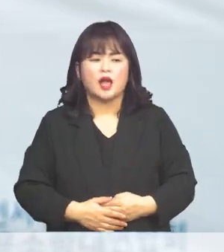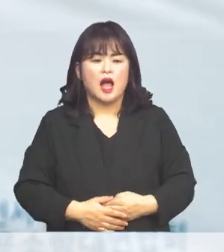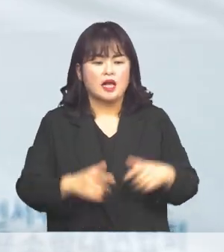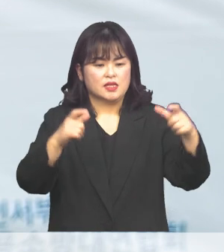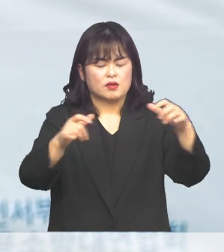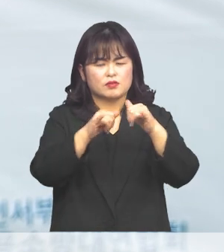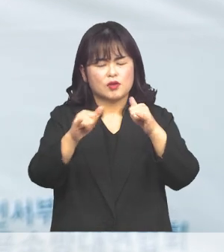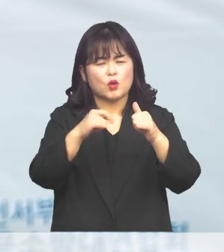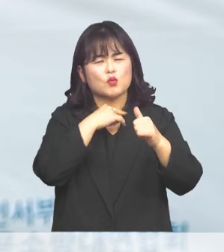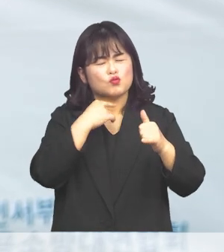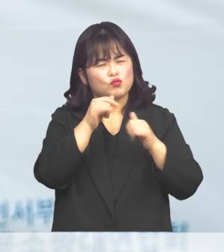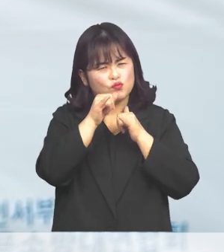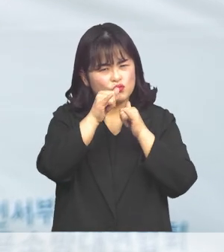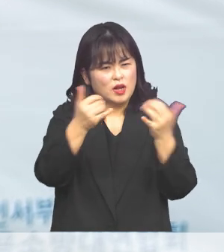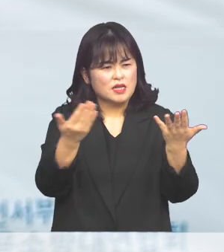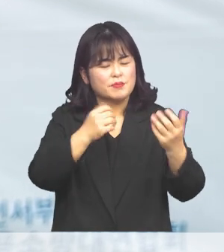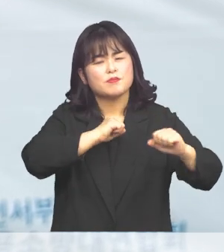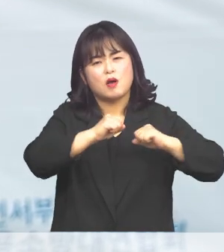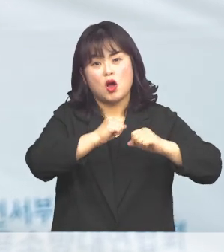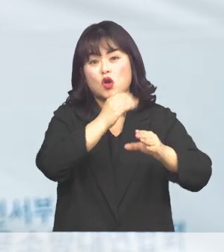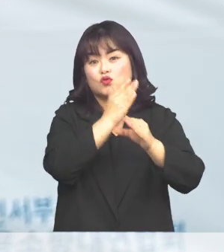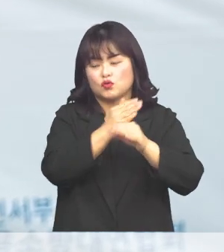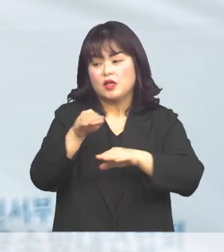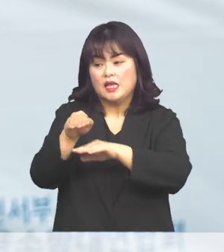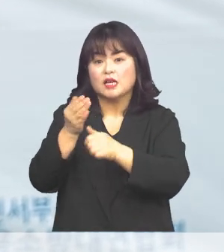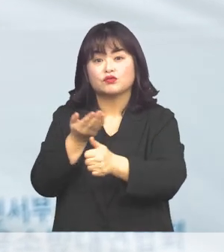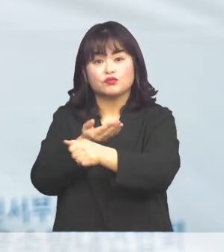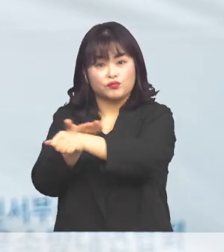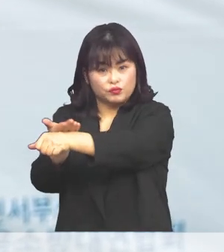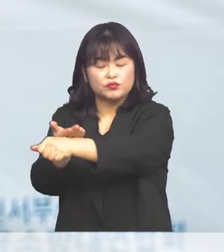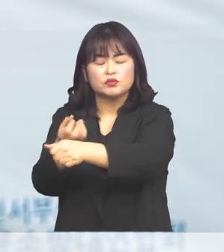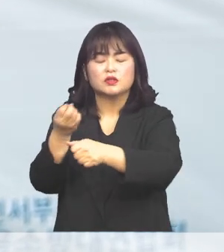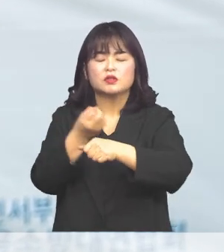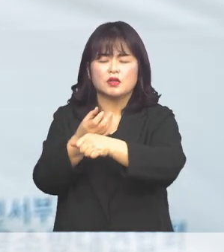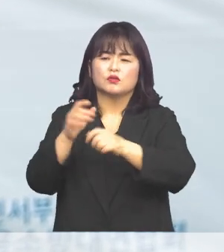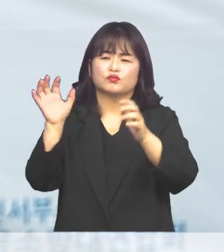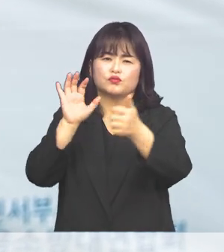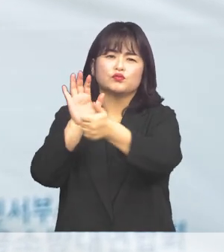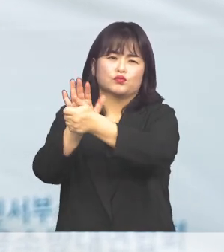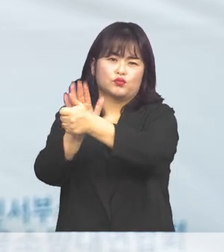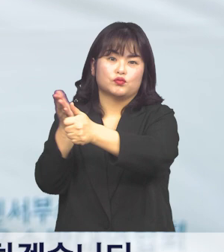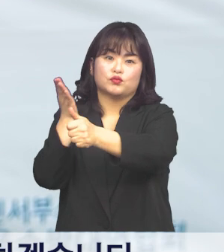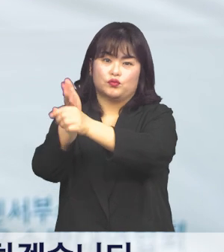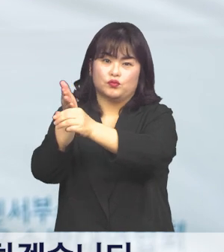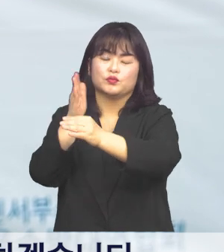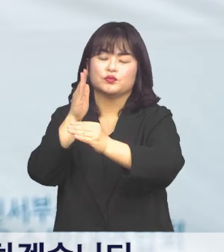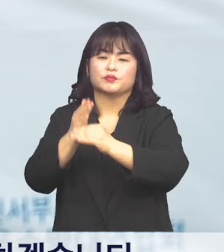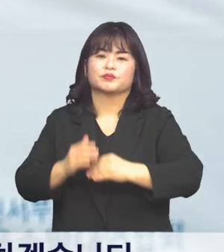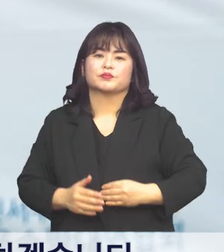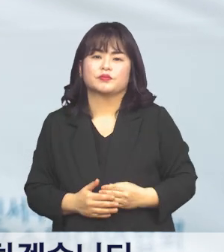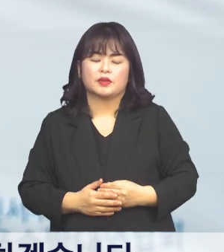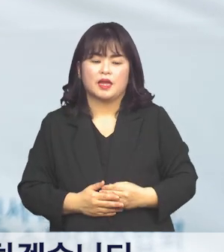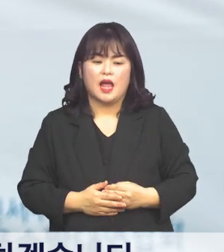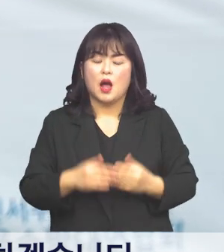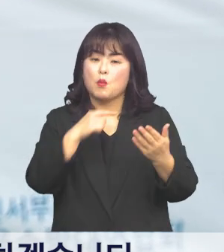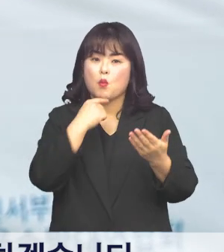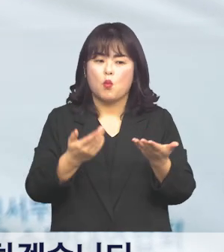훌륭한 일을 많이 하고 계시기 때문에 이렇게 차량 지원해서 적극 응원을 하고 있습니다. 앞으로